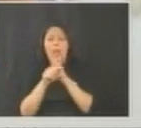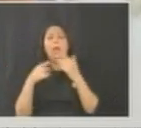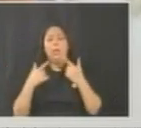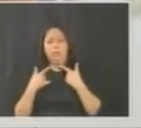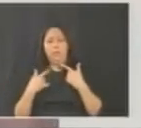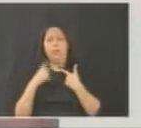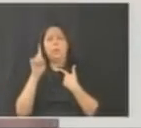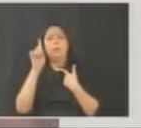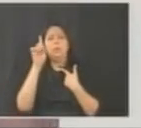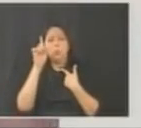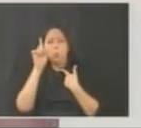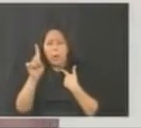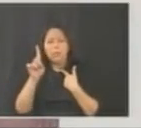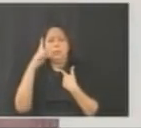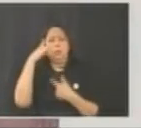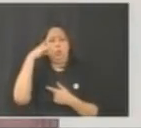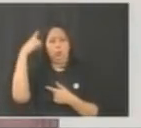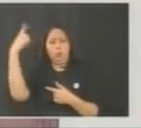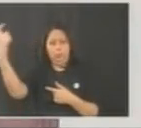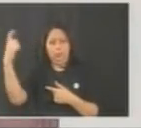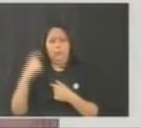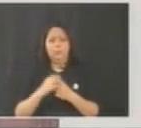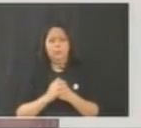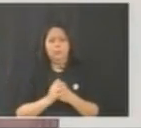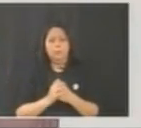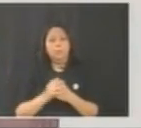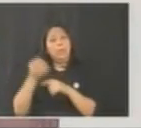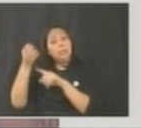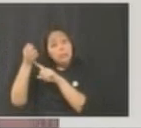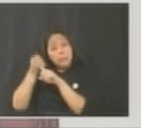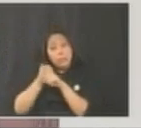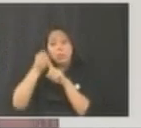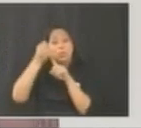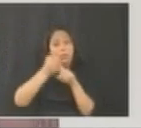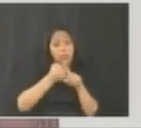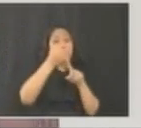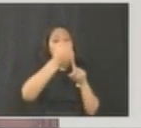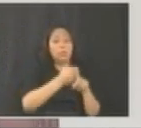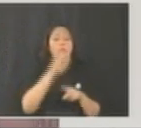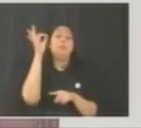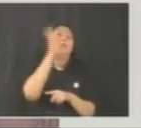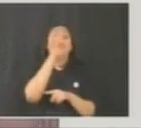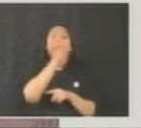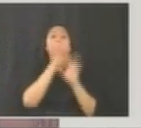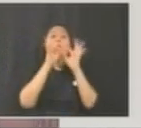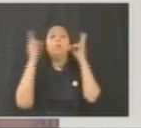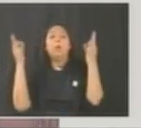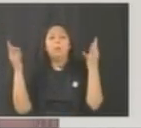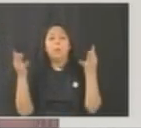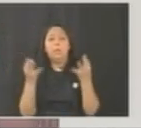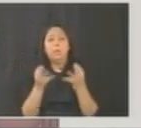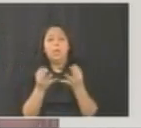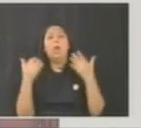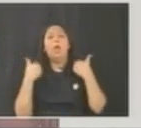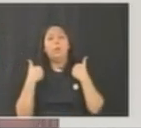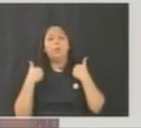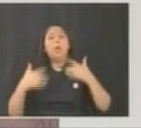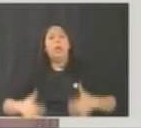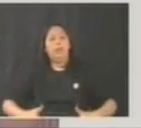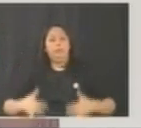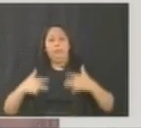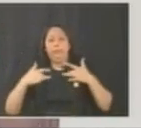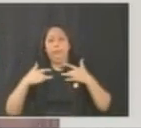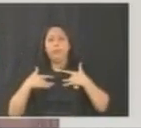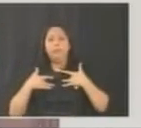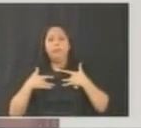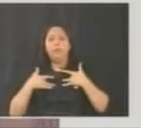iisa ang ating hangarin, na ang bawat pamilyang Pilipino ay mamuhay ng may